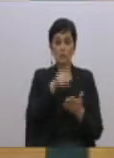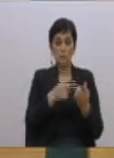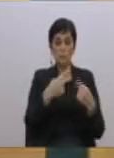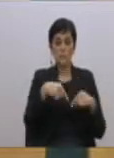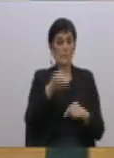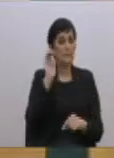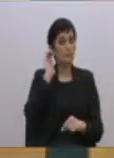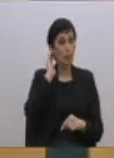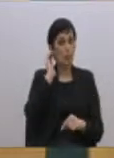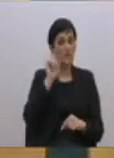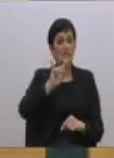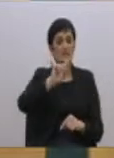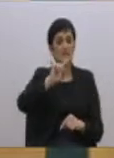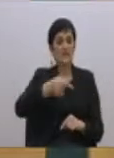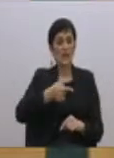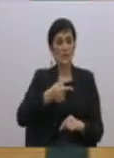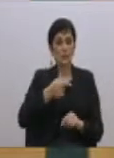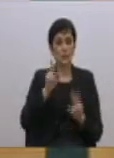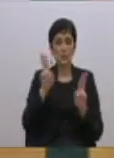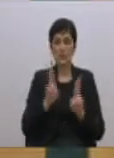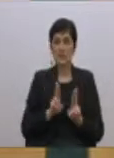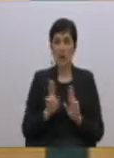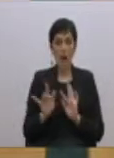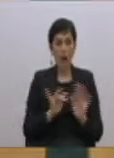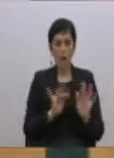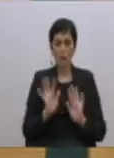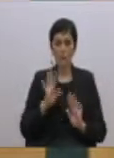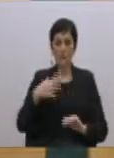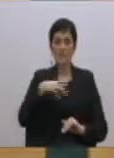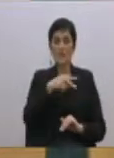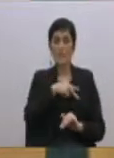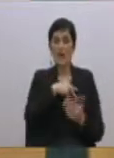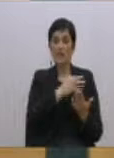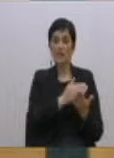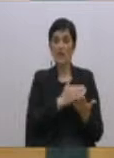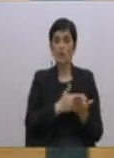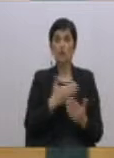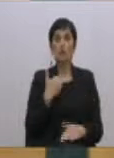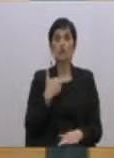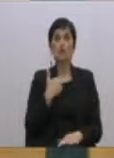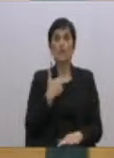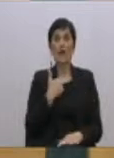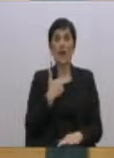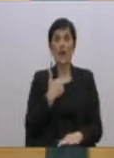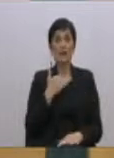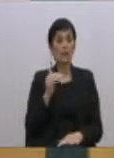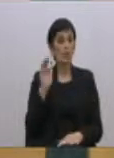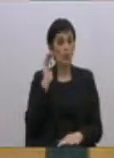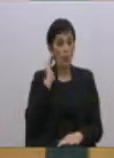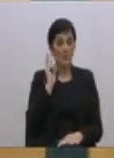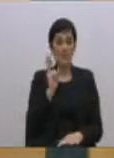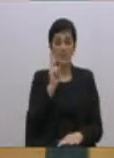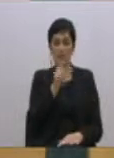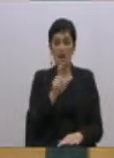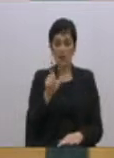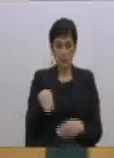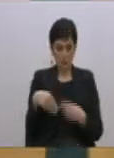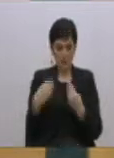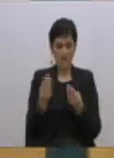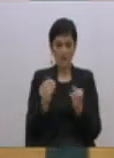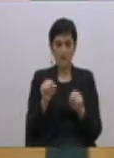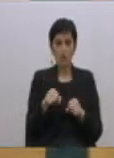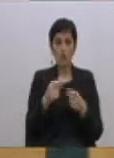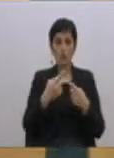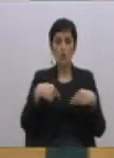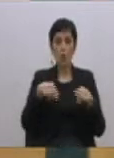მოსმენის სავალდებულო წესი არ მოქმედებს საქართველოს პარლამენტის რეგლამენტით. ჩვენ mă usminet candidatul să miveți sașul la